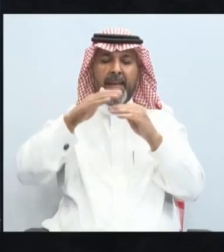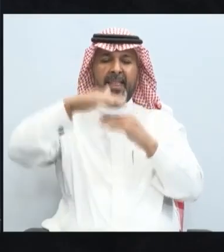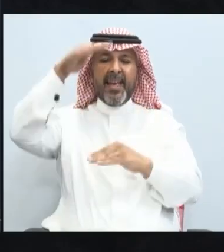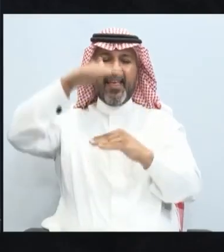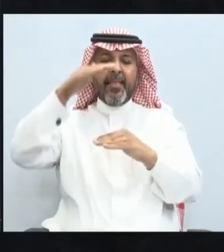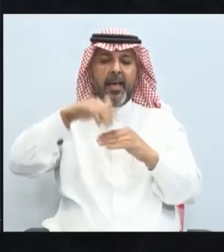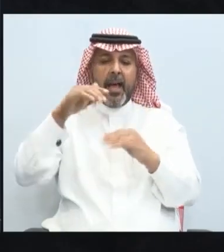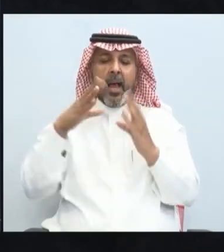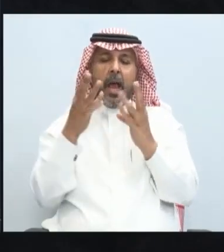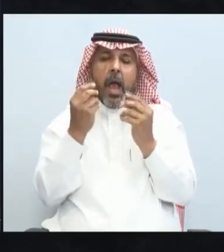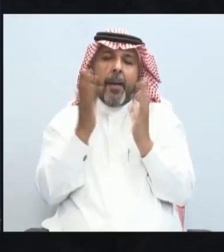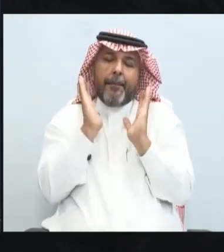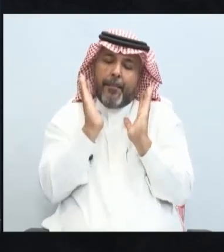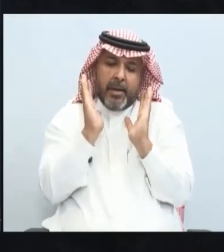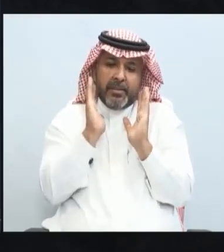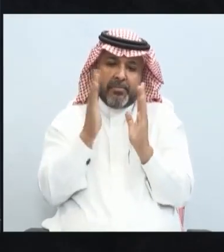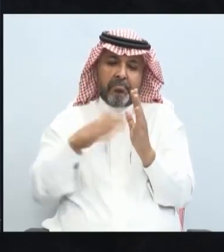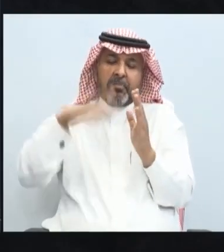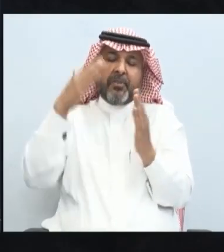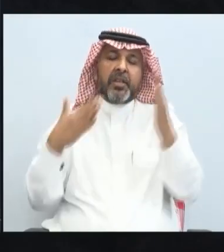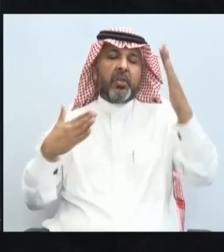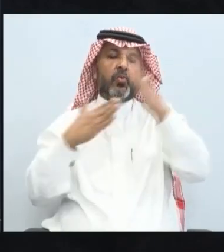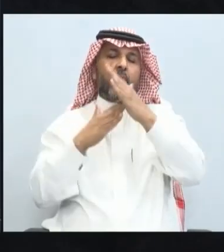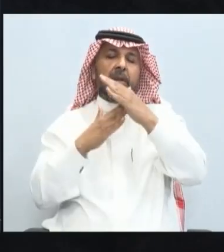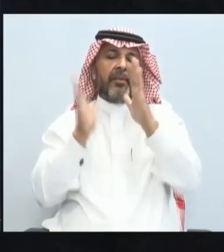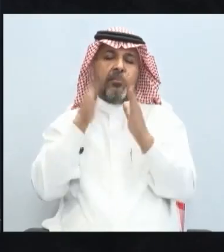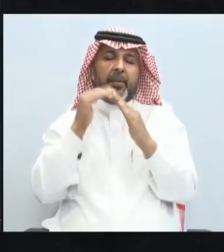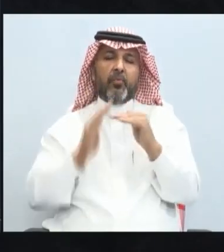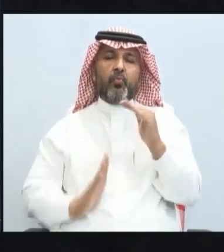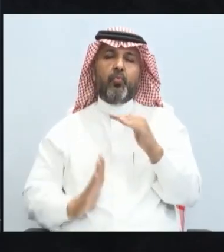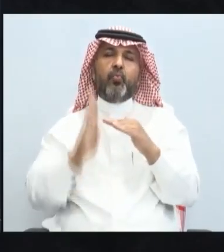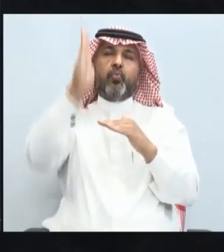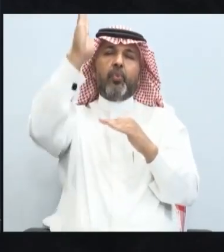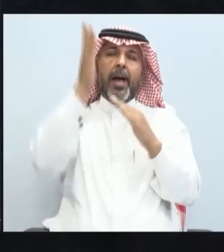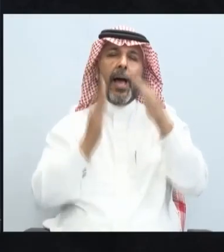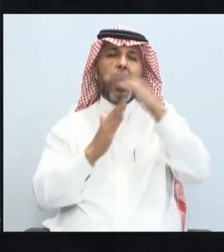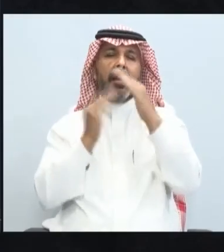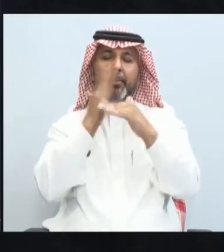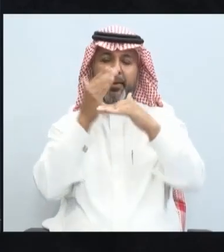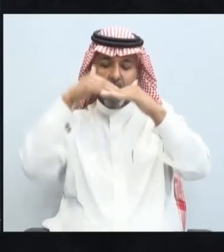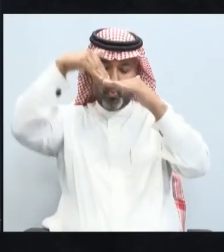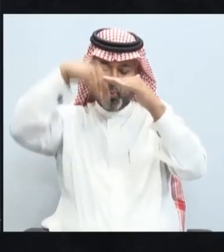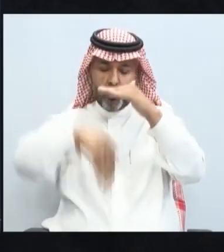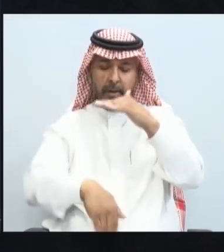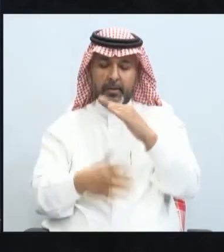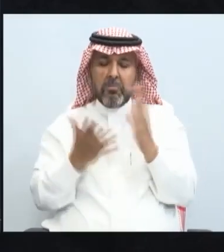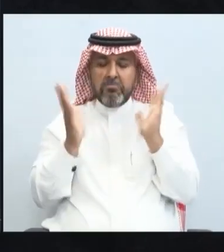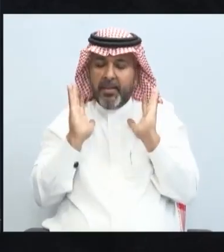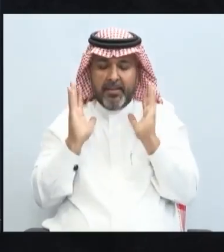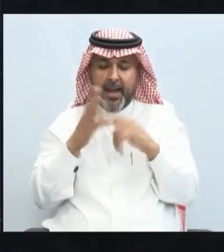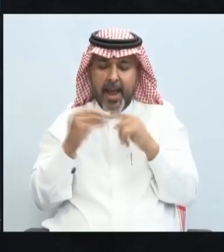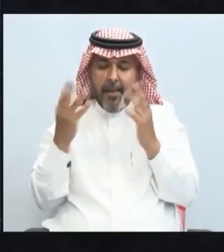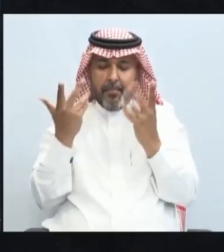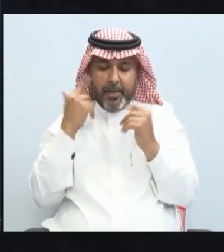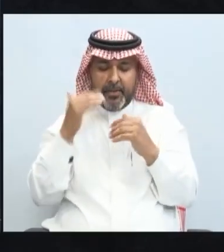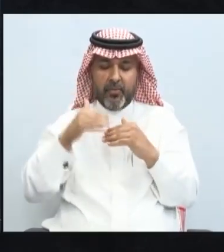هي محدوده زي كساين وكوساين من سالب واحد لموجب واحد بس وتصعد وتنزل لا هي من موجب ما لا نهايه لسالب ما لا نهايه بعدين